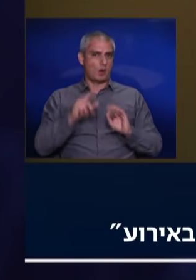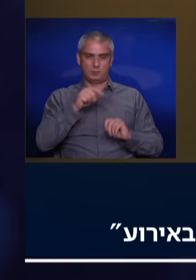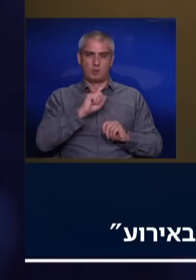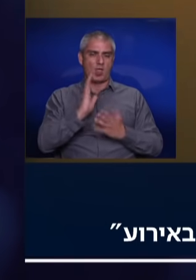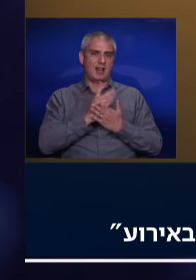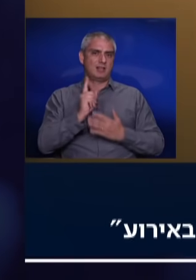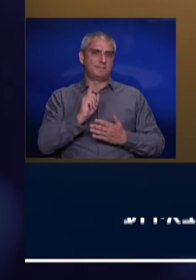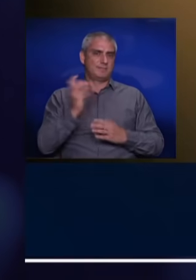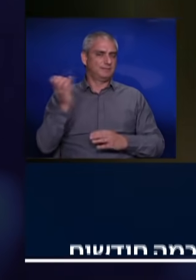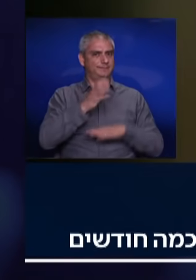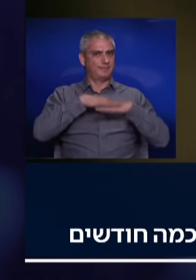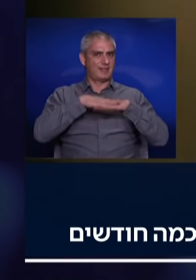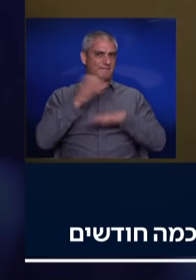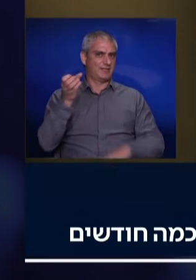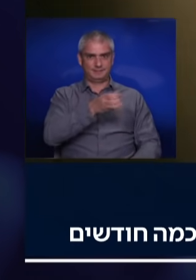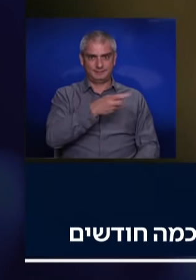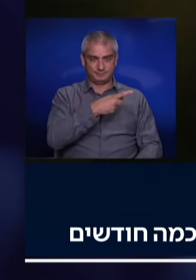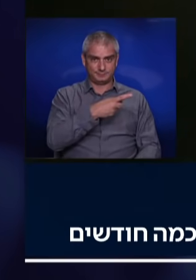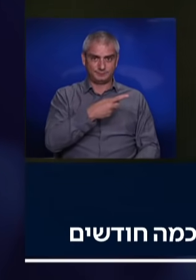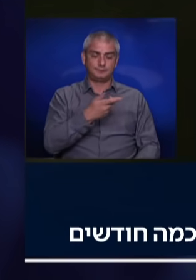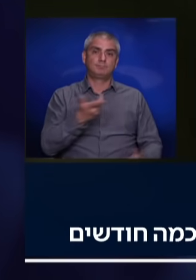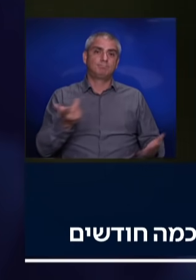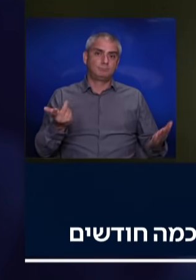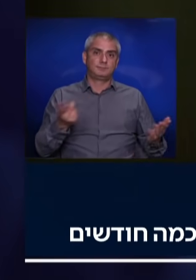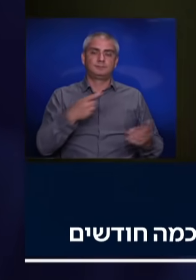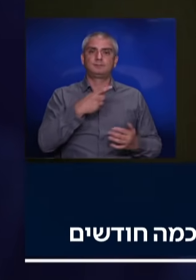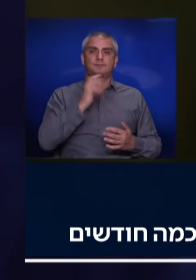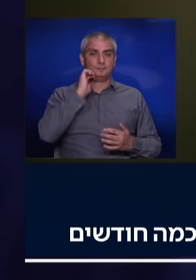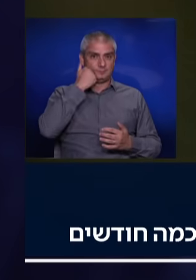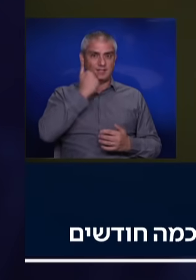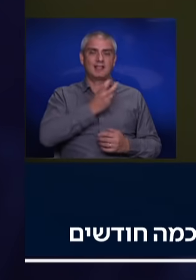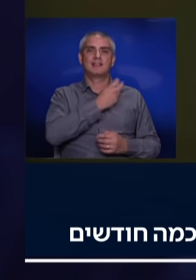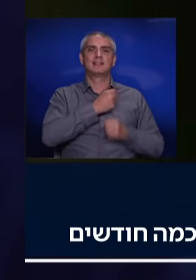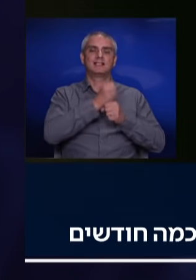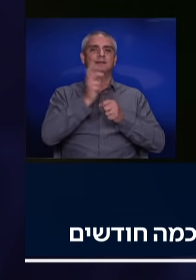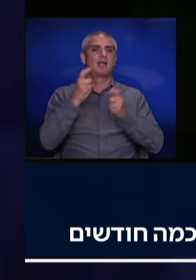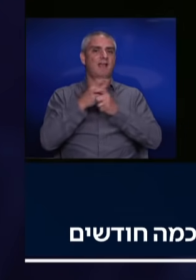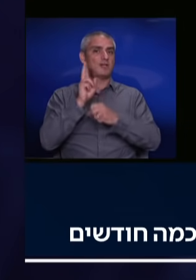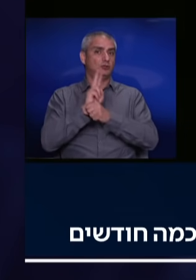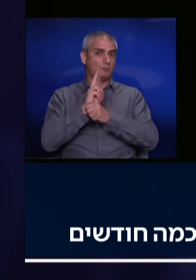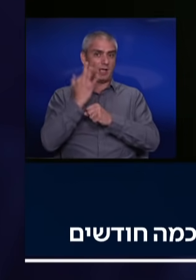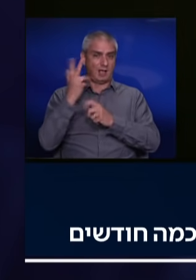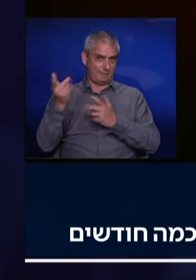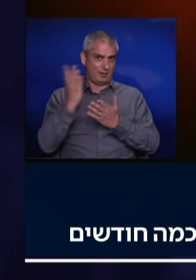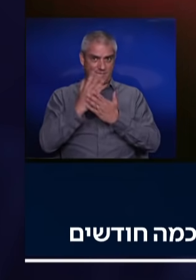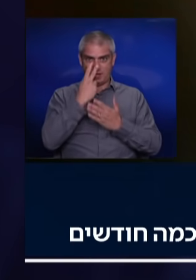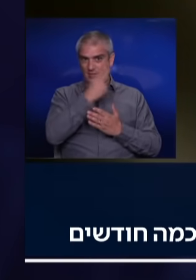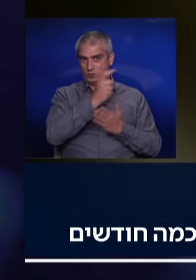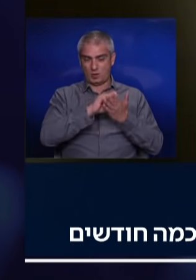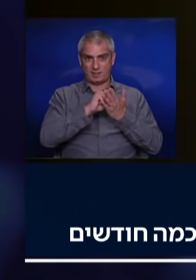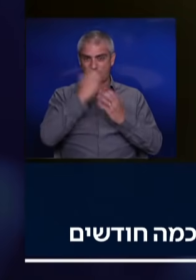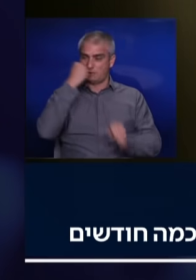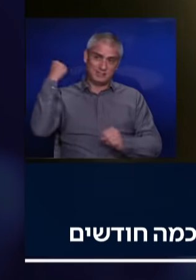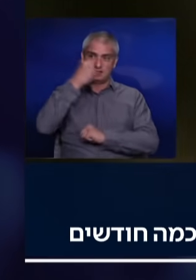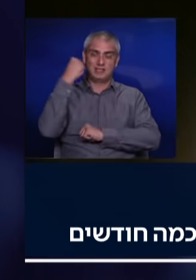עדיין לאייש את התפקיד הזה. ונציין מכאן שמחר נציגי חברת השמירה שקמה ממנה, כמו שראינו בכתבה, היכו את